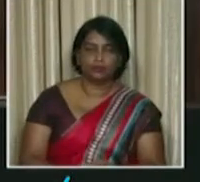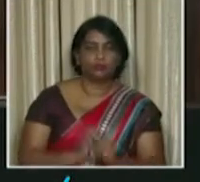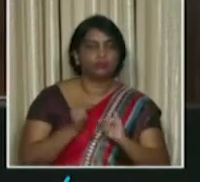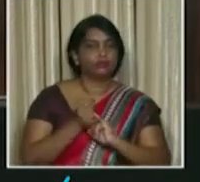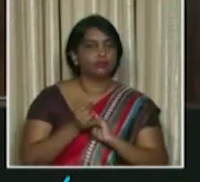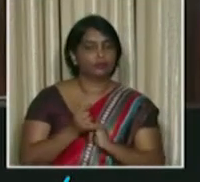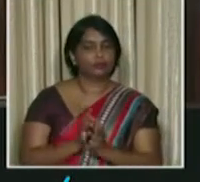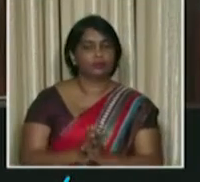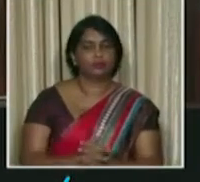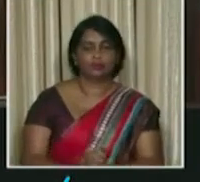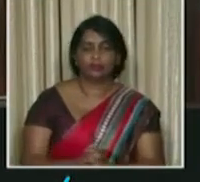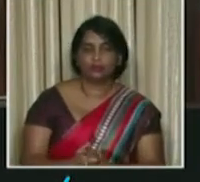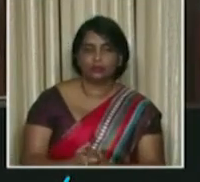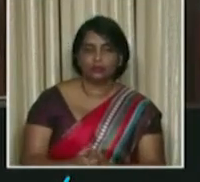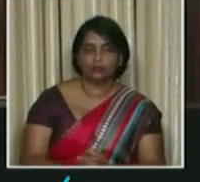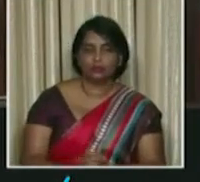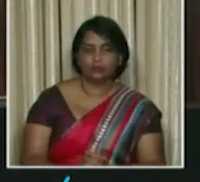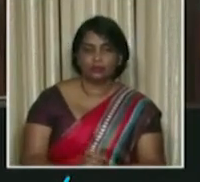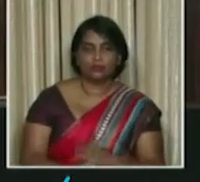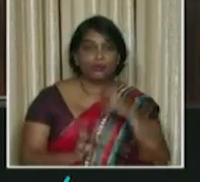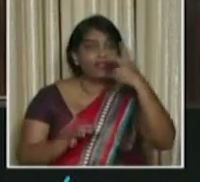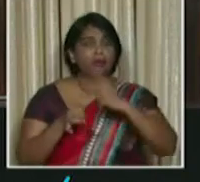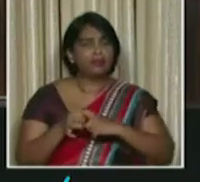මන්තුමා ඒක තමයි අර උත්තර දුන්නේ